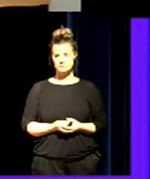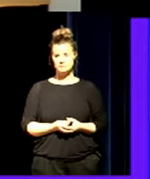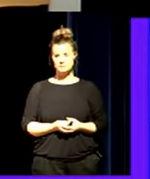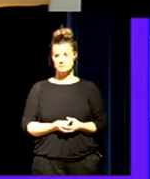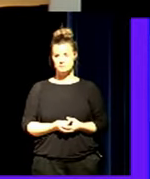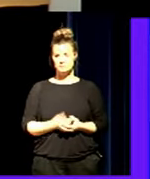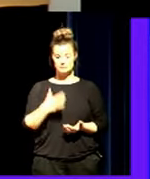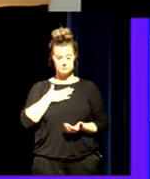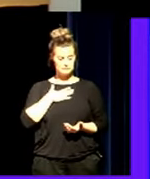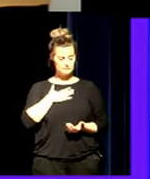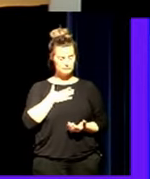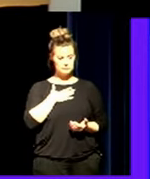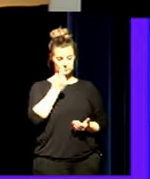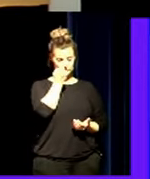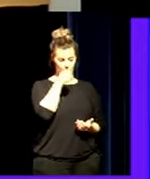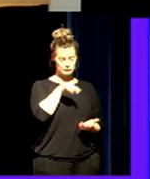nire ikasiak egin unibertsitatean.